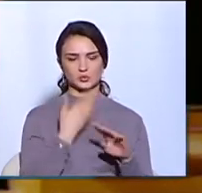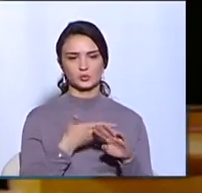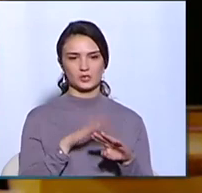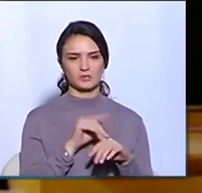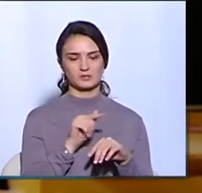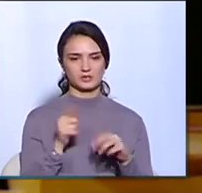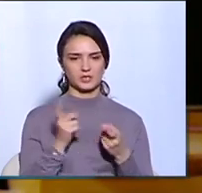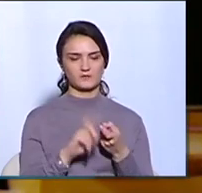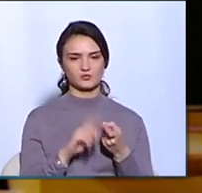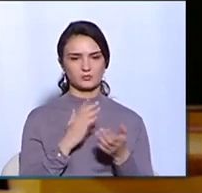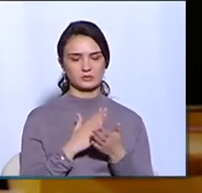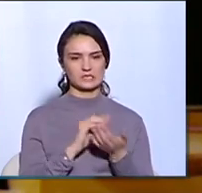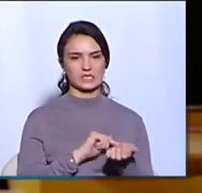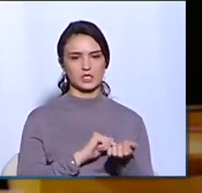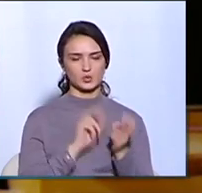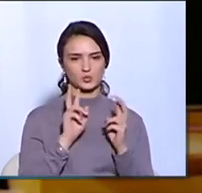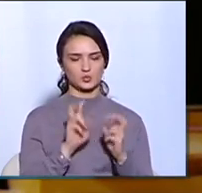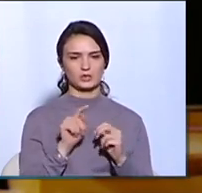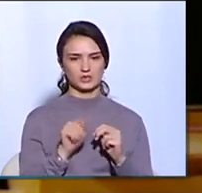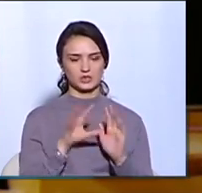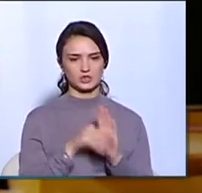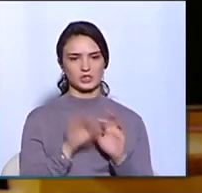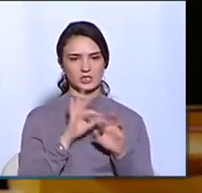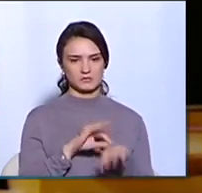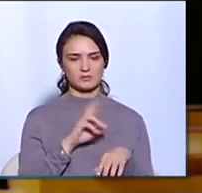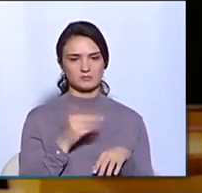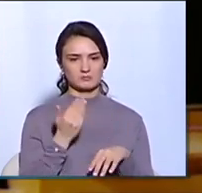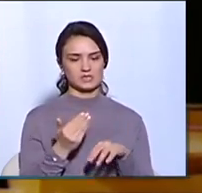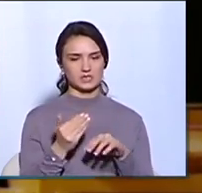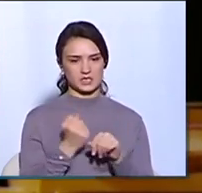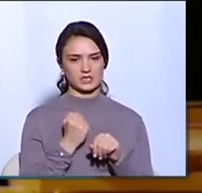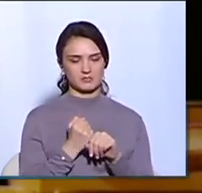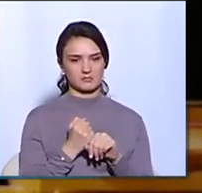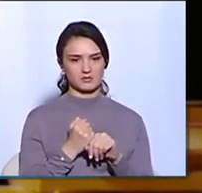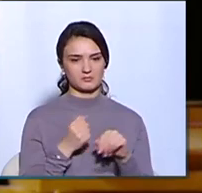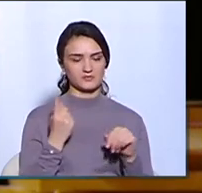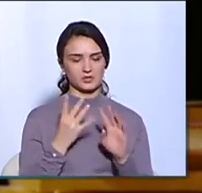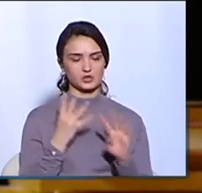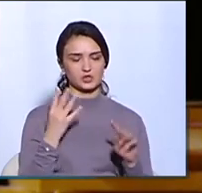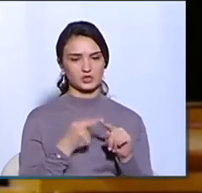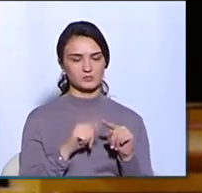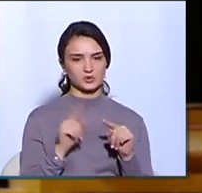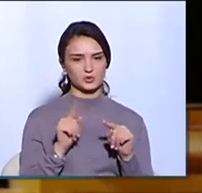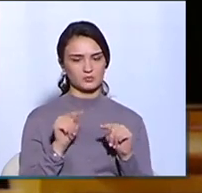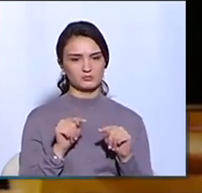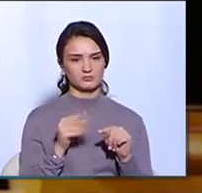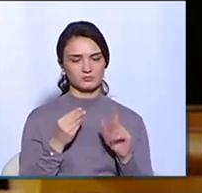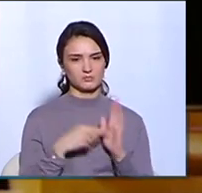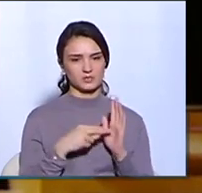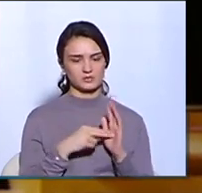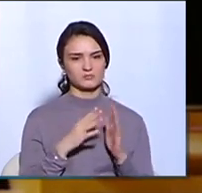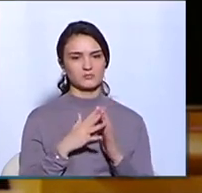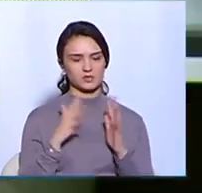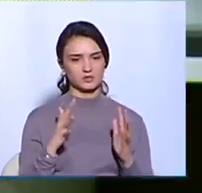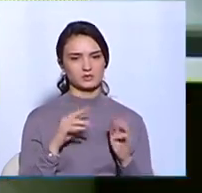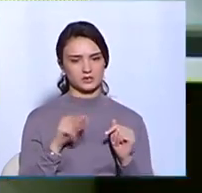სირთულეებთან არის დაკავშირებული გენეტიკური ანალიზის ჩატარება და მისი განხორციელება. პირველ რიგში იმით, რომ ფასი არის მაღალი